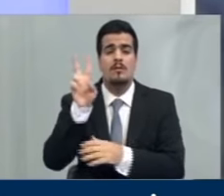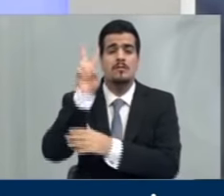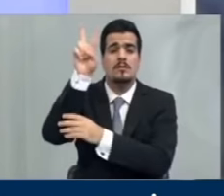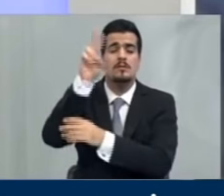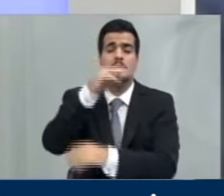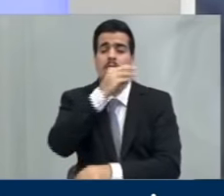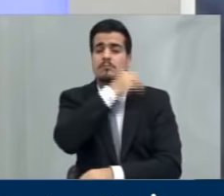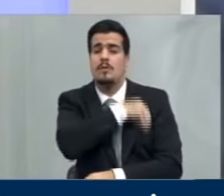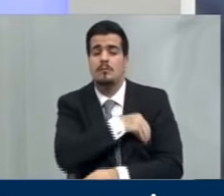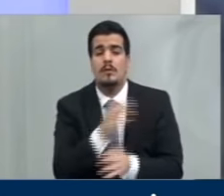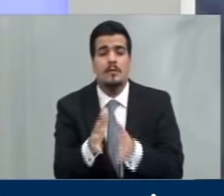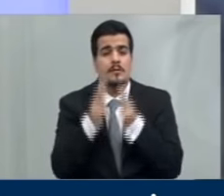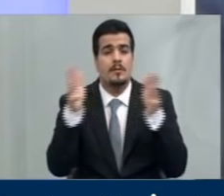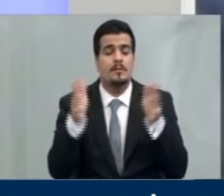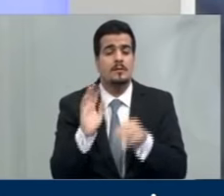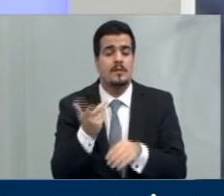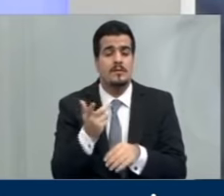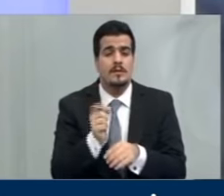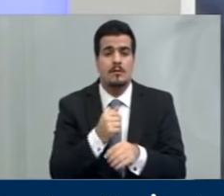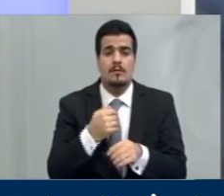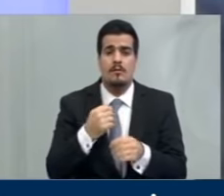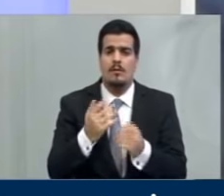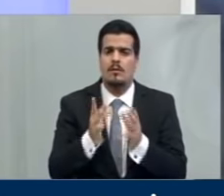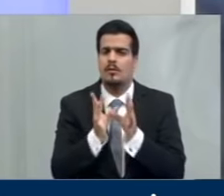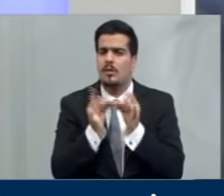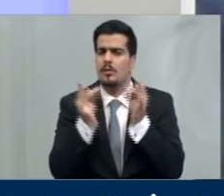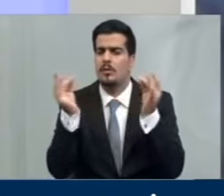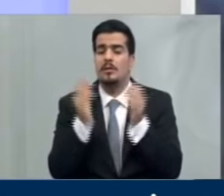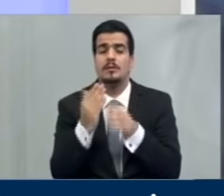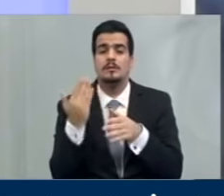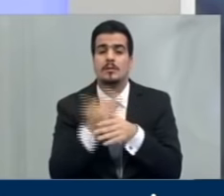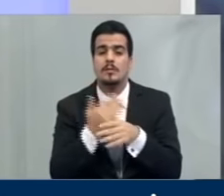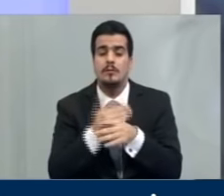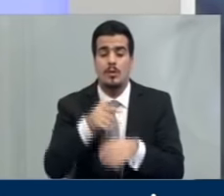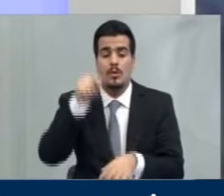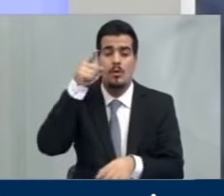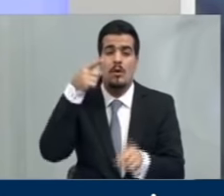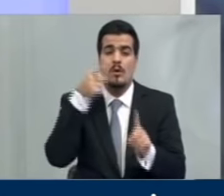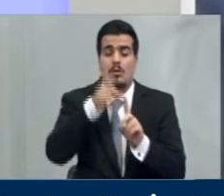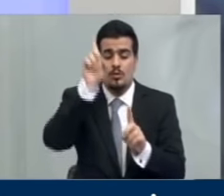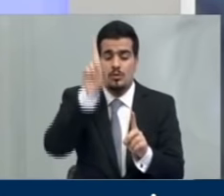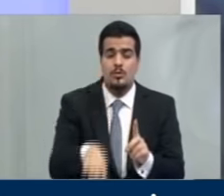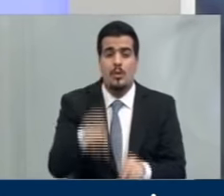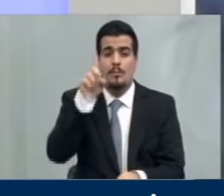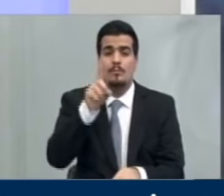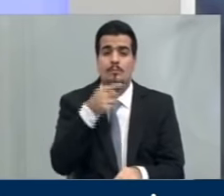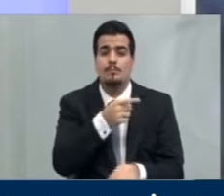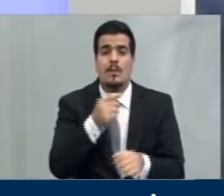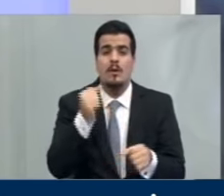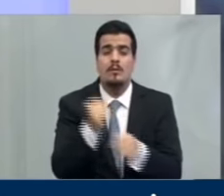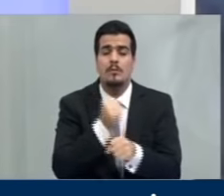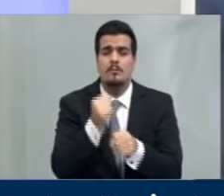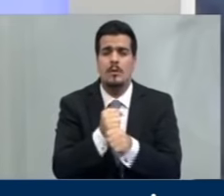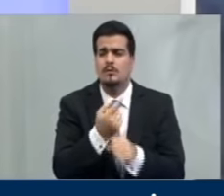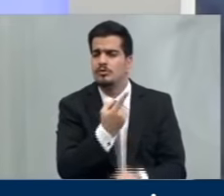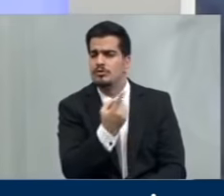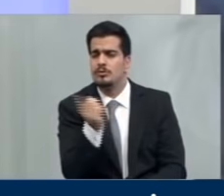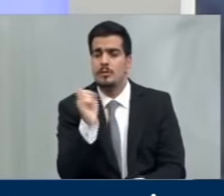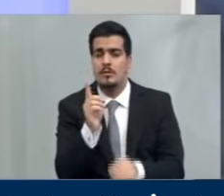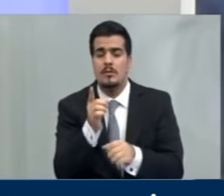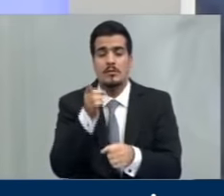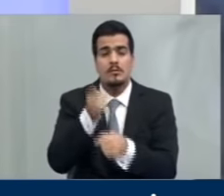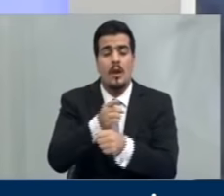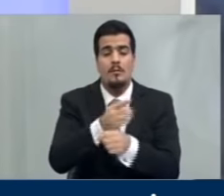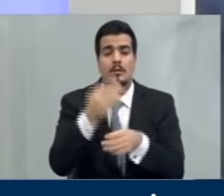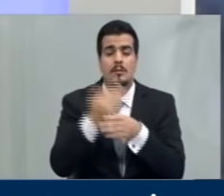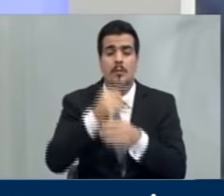هذا النصر الكبير له مدلولات كثيرة جدا، واليوم هذا النصر الذي أصبح يدرس في كافة